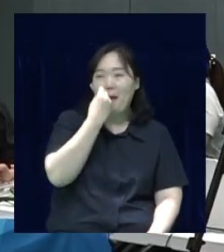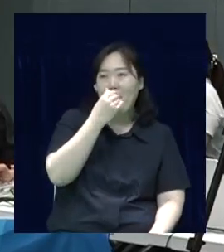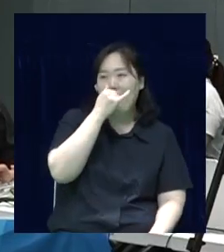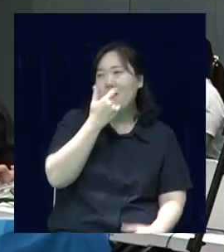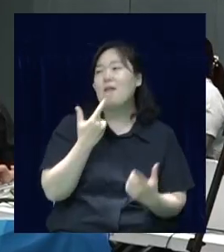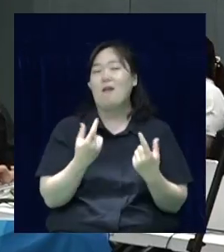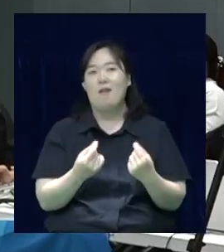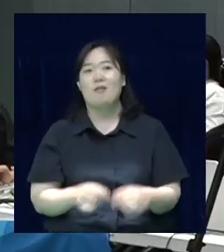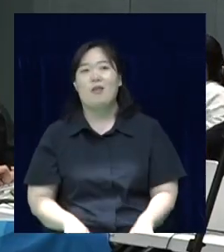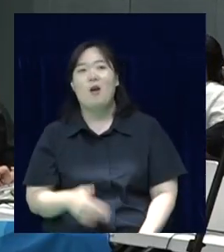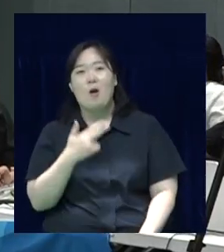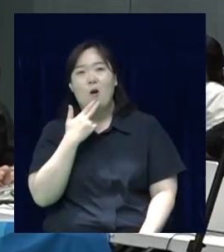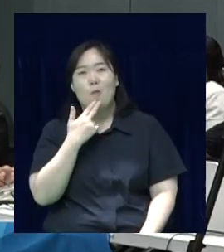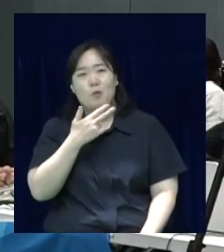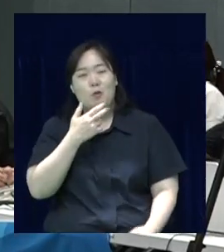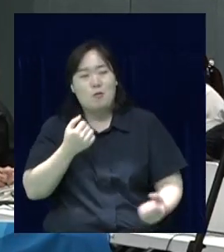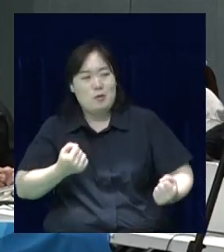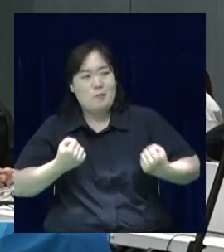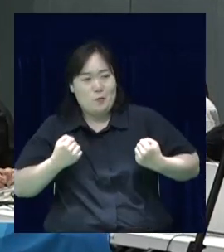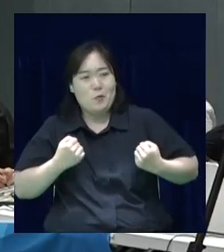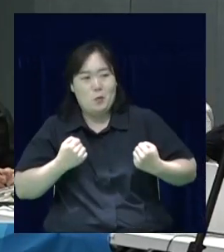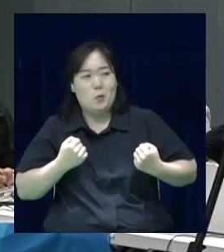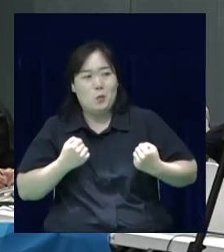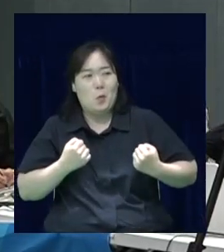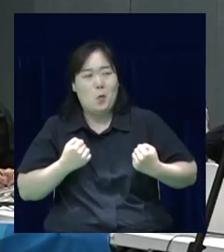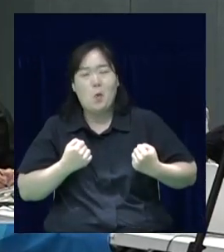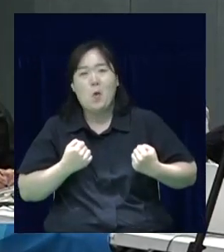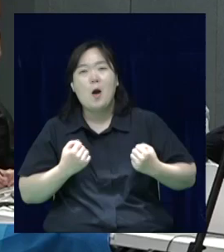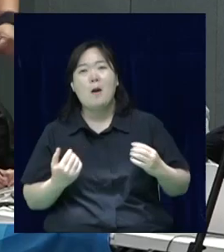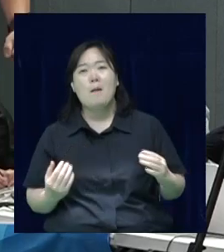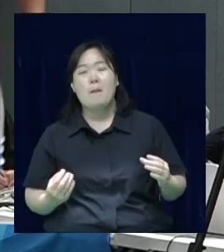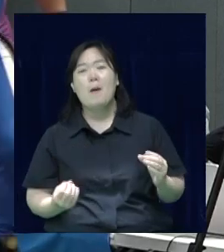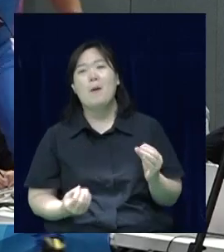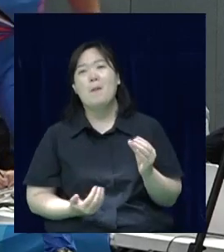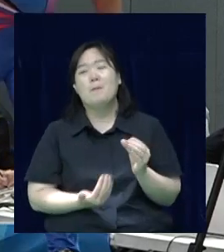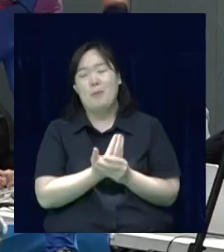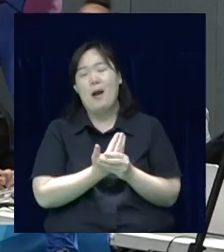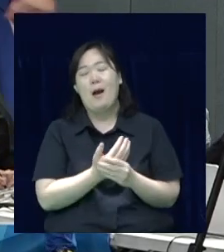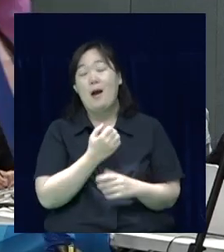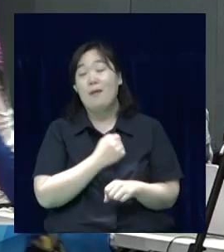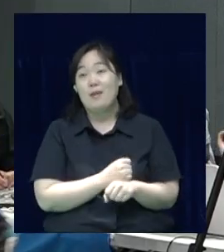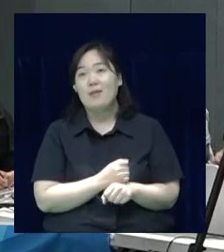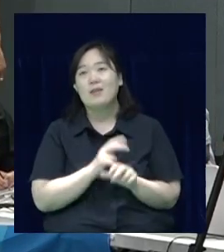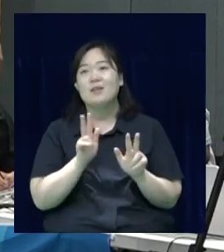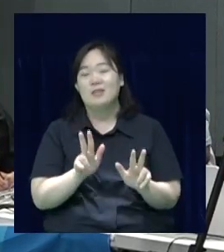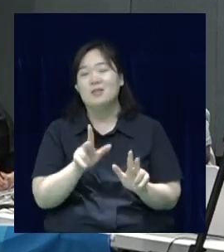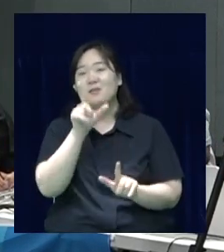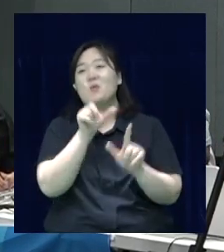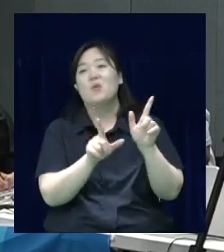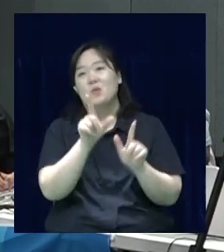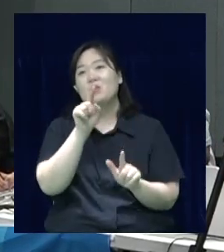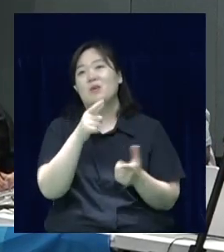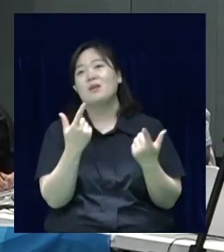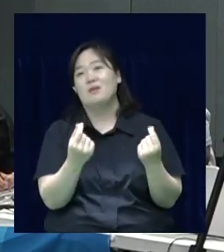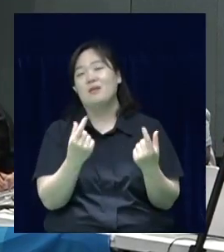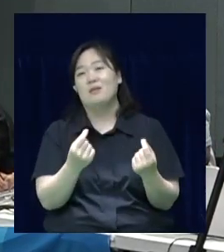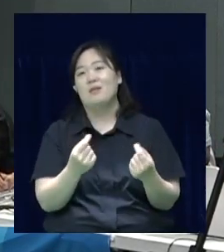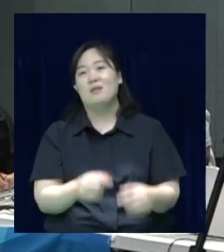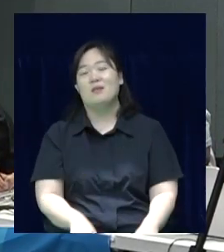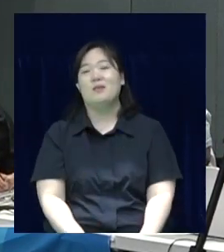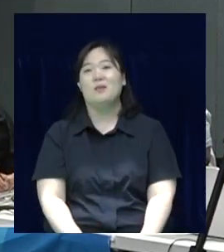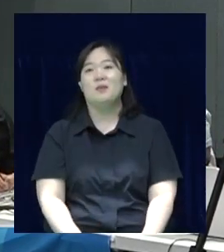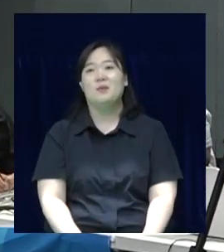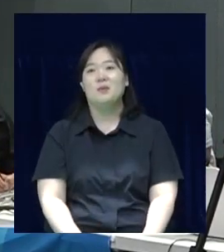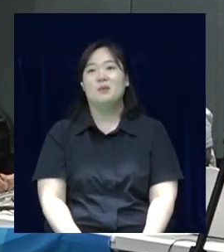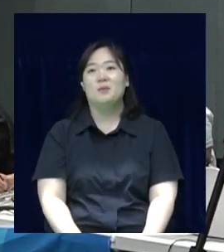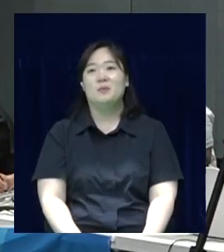때도 없던 힘도 생긴다라고 얘기를 하는데 딱 박정훈 선수가 그런 모습이었던 예. 것 같아요. 뭐